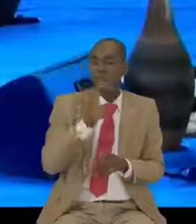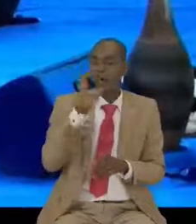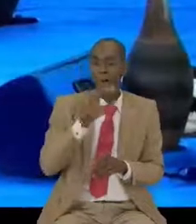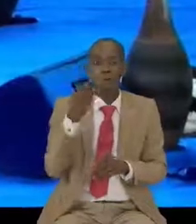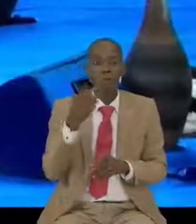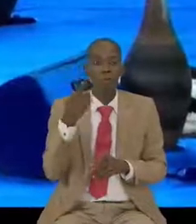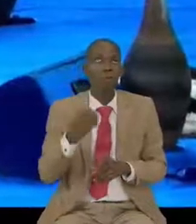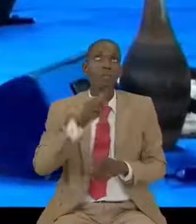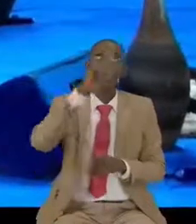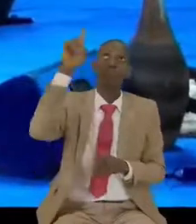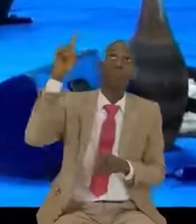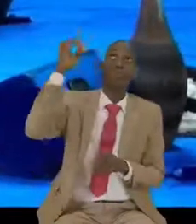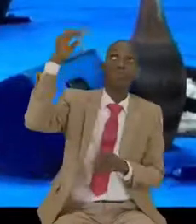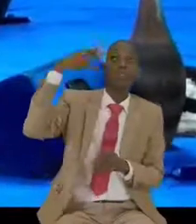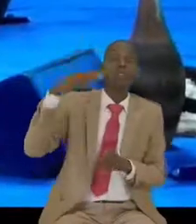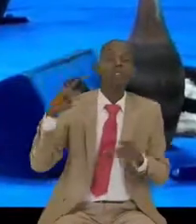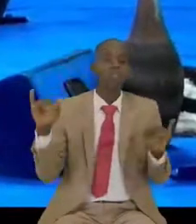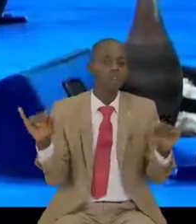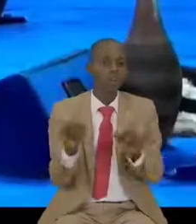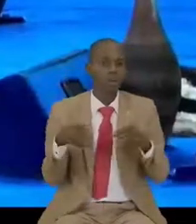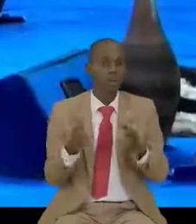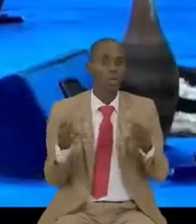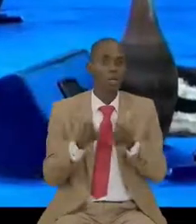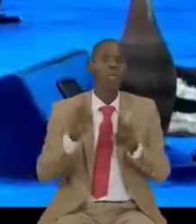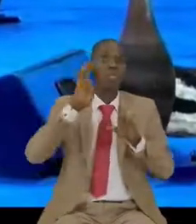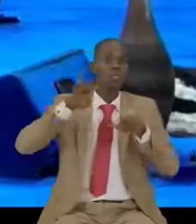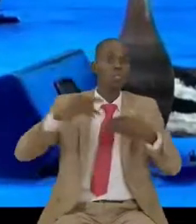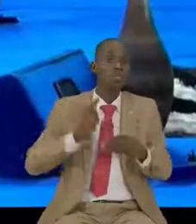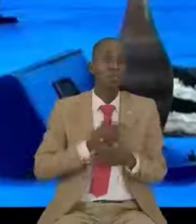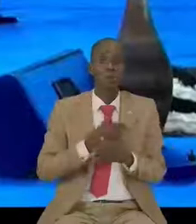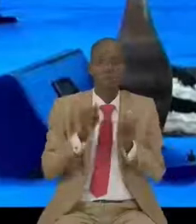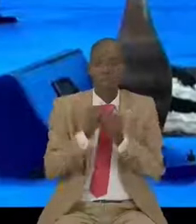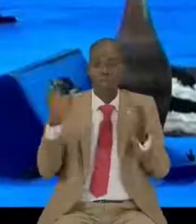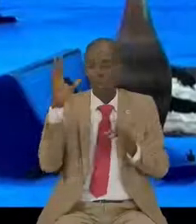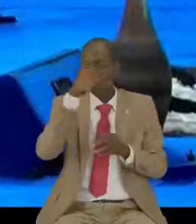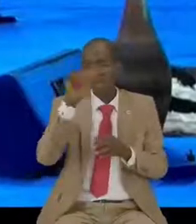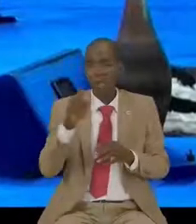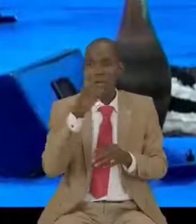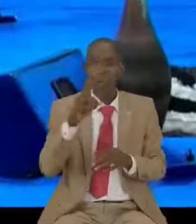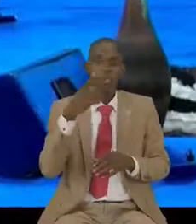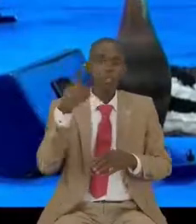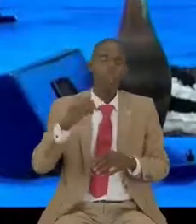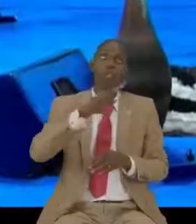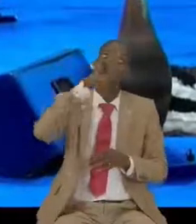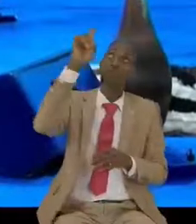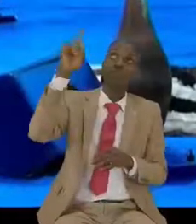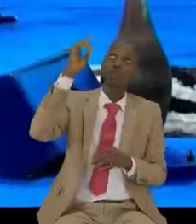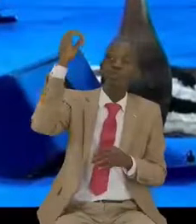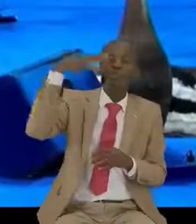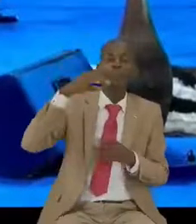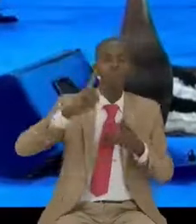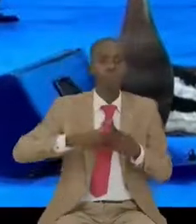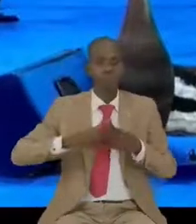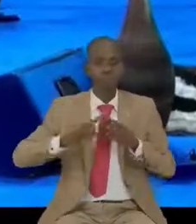nous protège de la brûlure du soleil. De la même manière, il donne à tout le